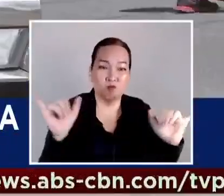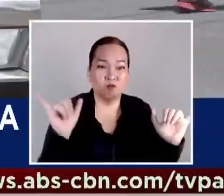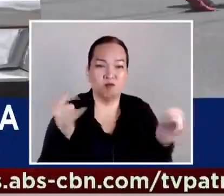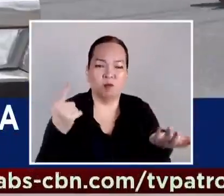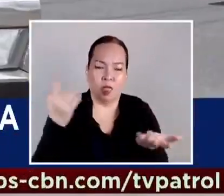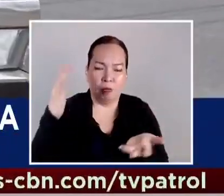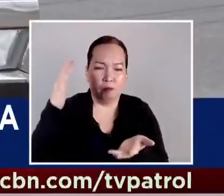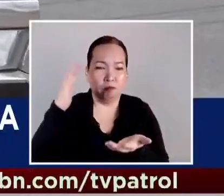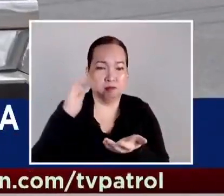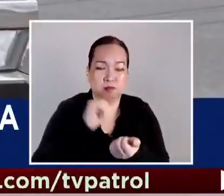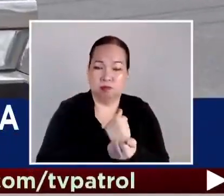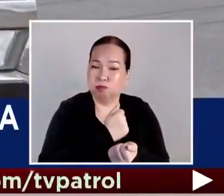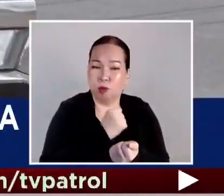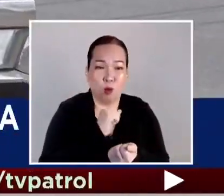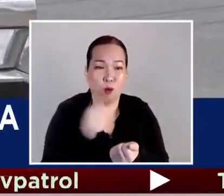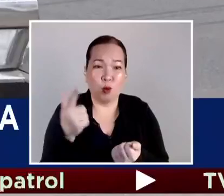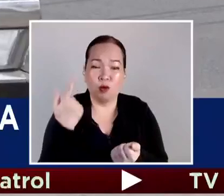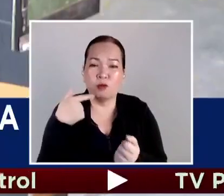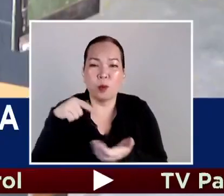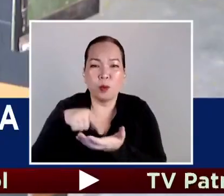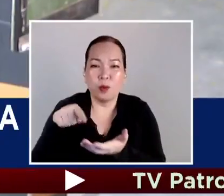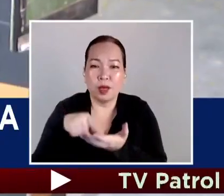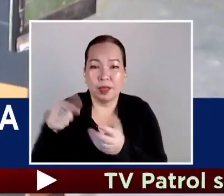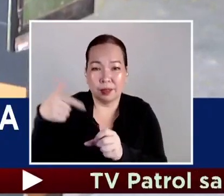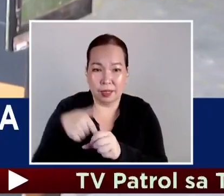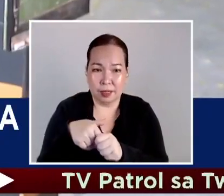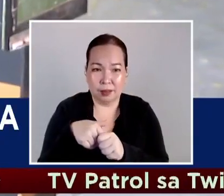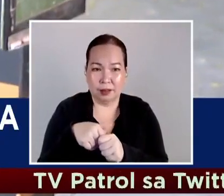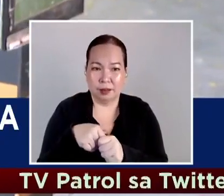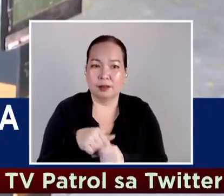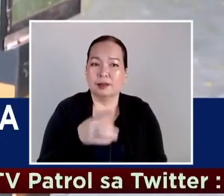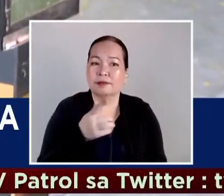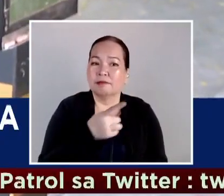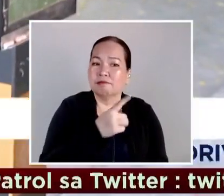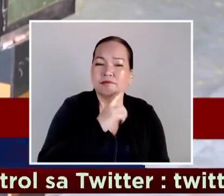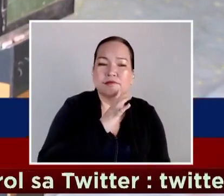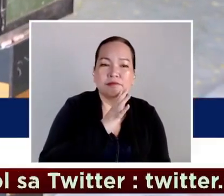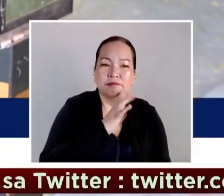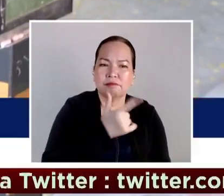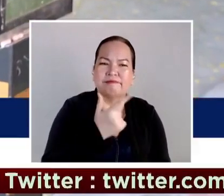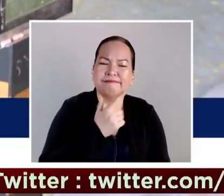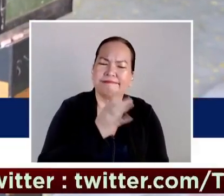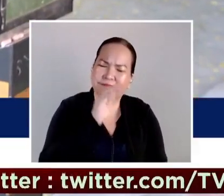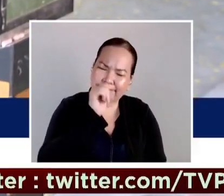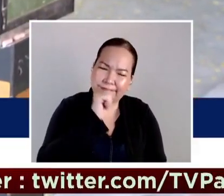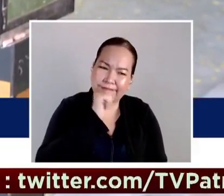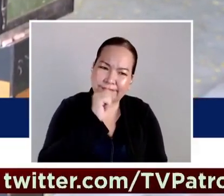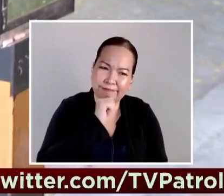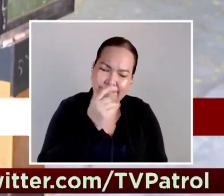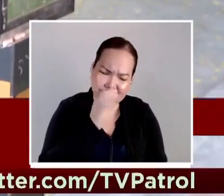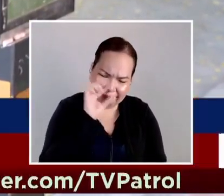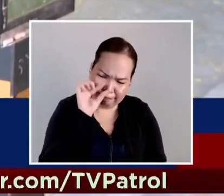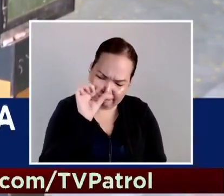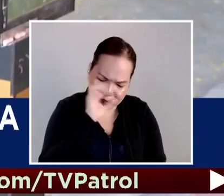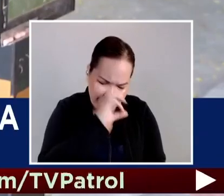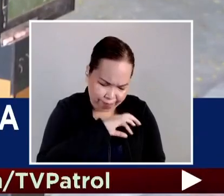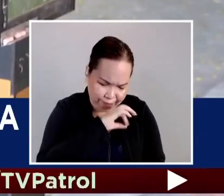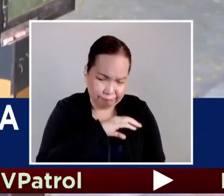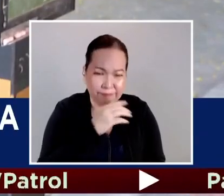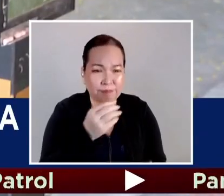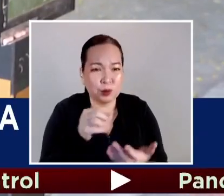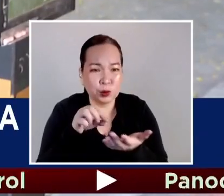rin lang sa wala ang pinagpaguran dahil sa taas ng krudo. Tsaga-tsaga na lang po. kahit na po maliit ang may uwi sa pamilya